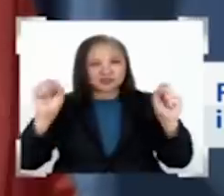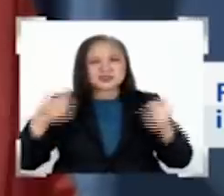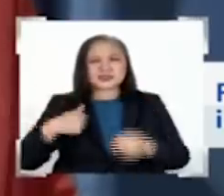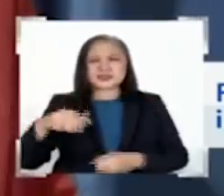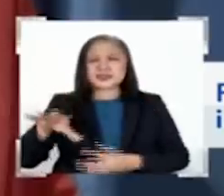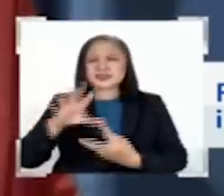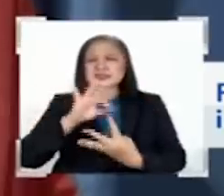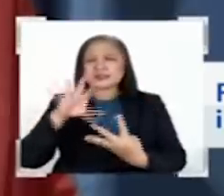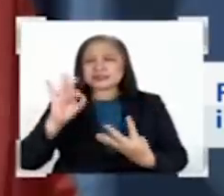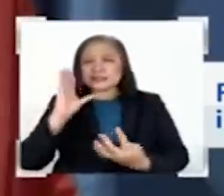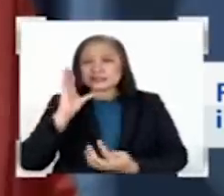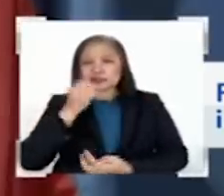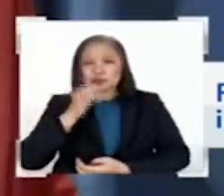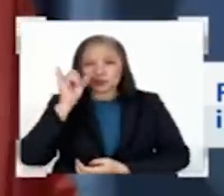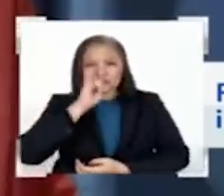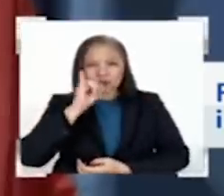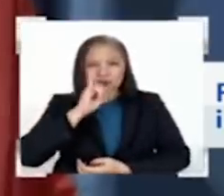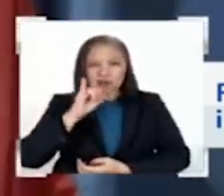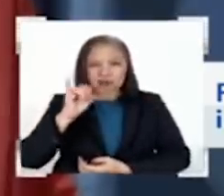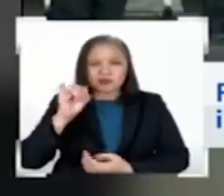ilagay ninyo doon.